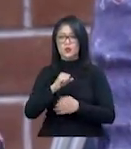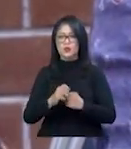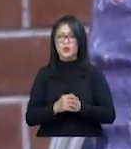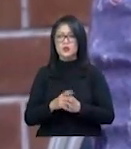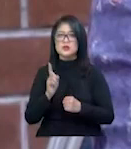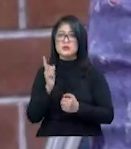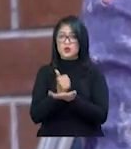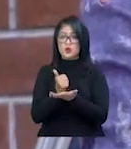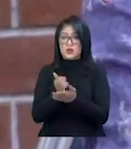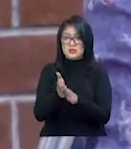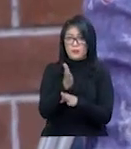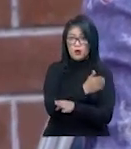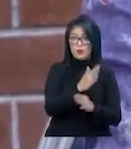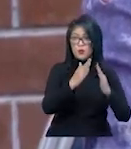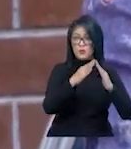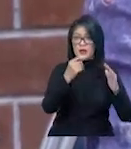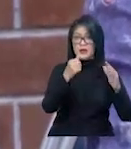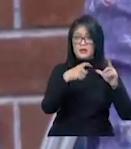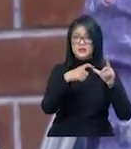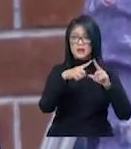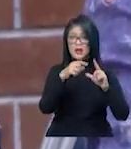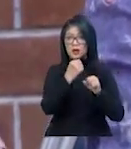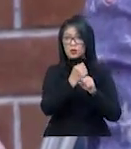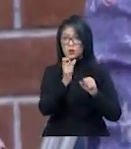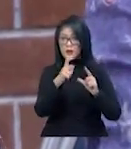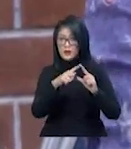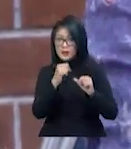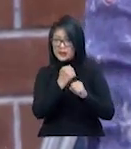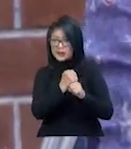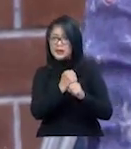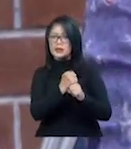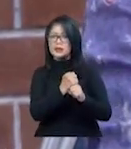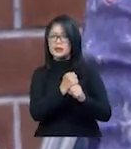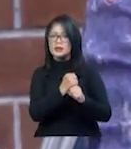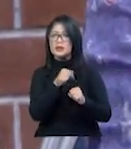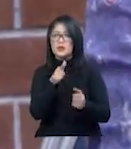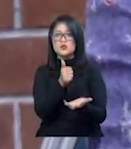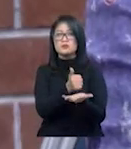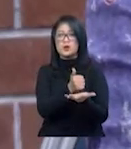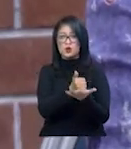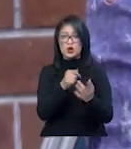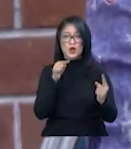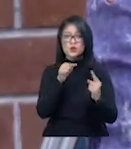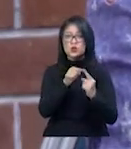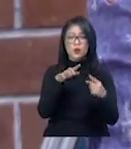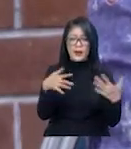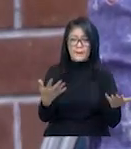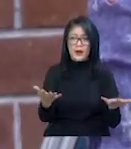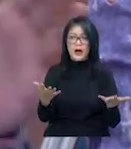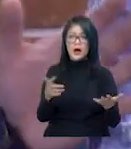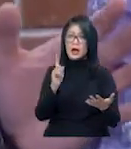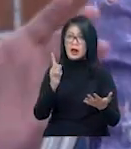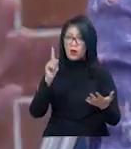disampaikan oleh Pak FS adalah untuk backup kalau Sesuatu terjadi